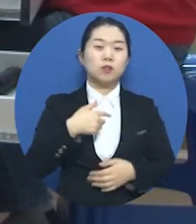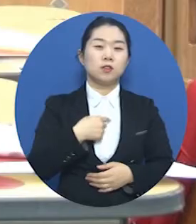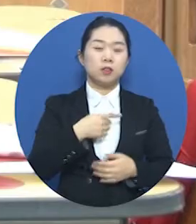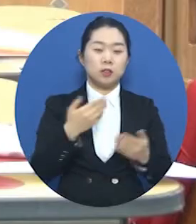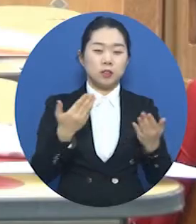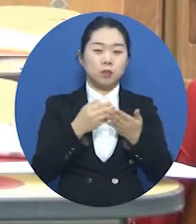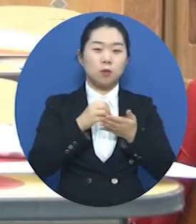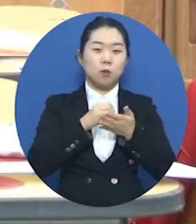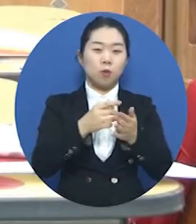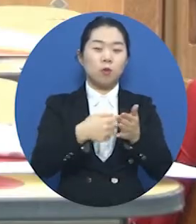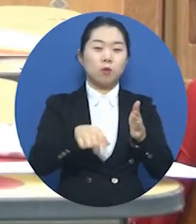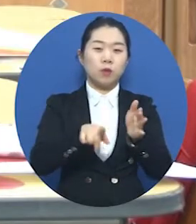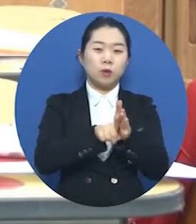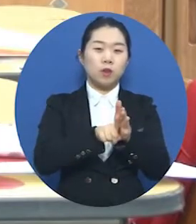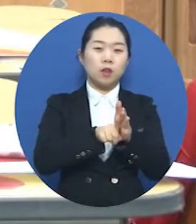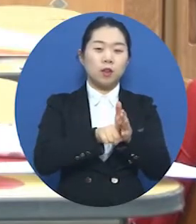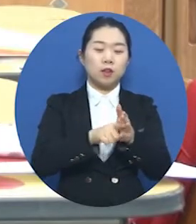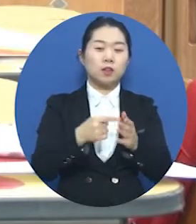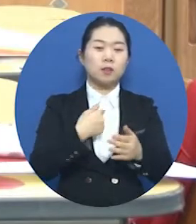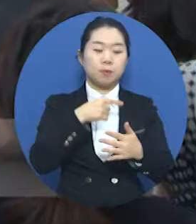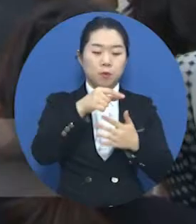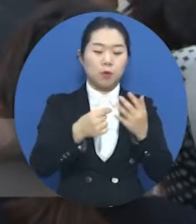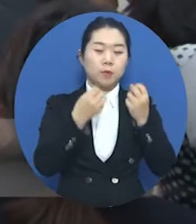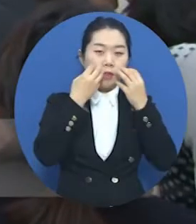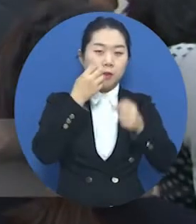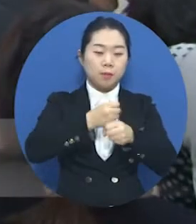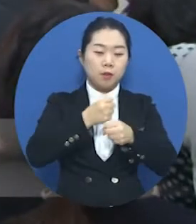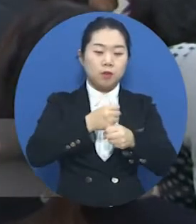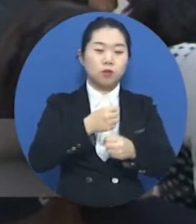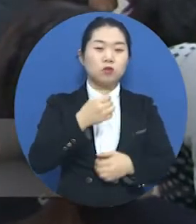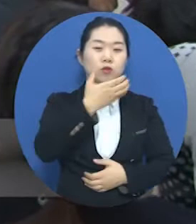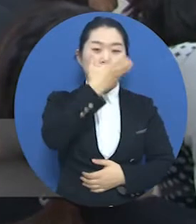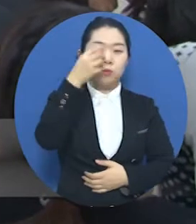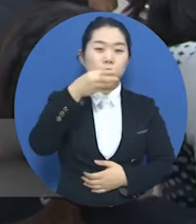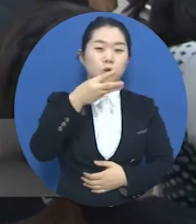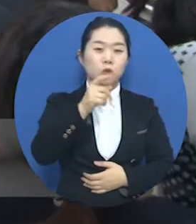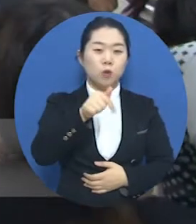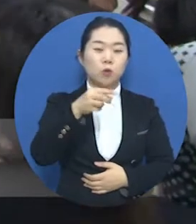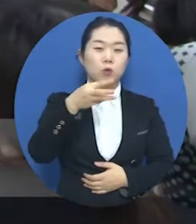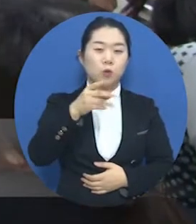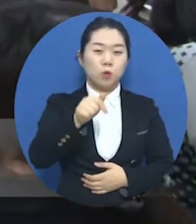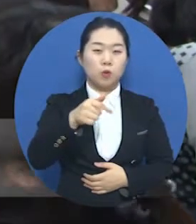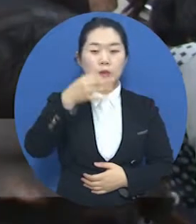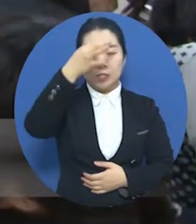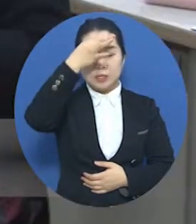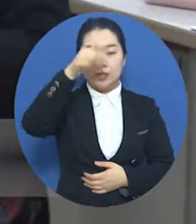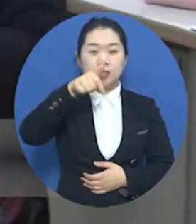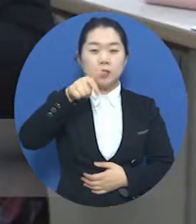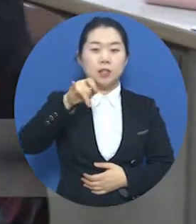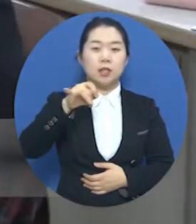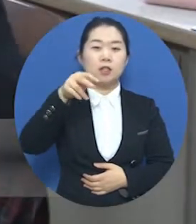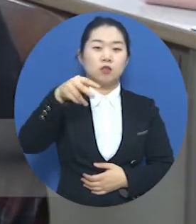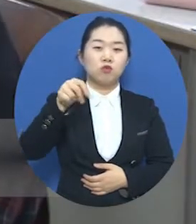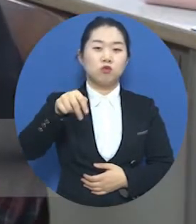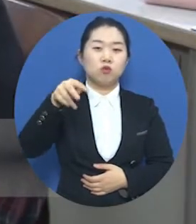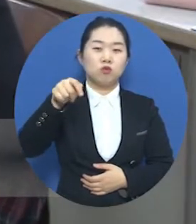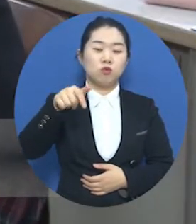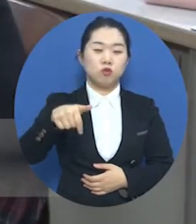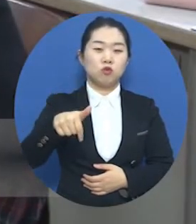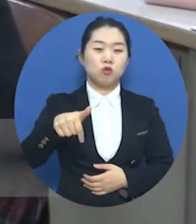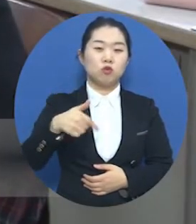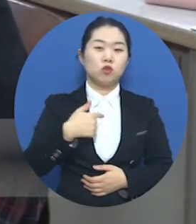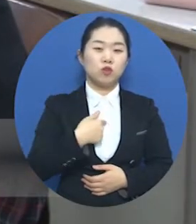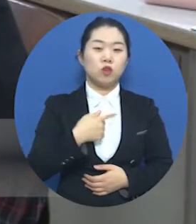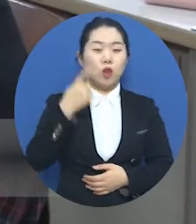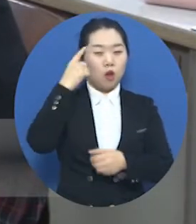운영을 위한 교육 과정을 새롭게 편성해 꿈 톡톡, 끼 쑥쑥, 나를 키우는 자유학기제